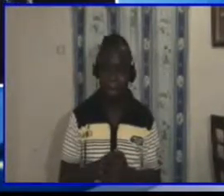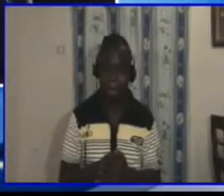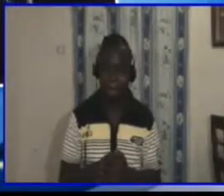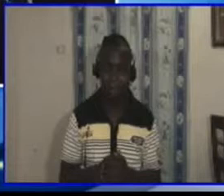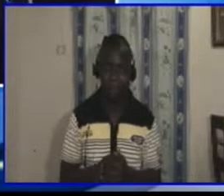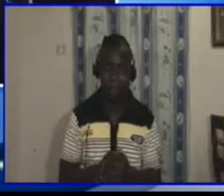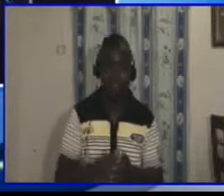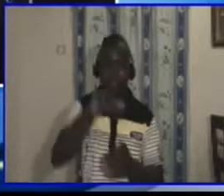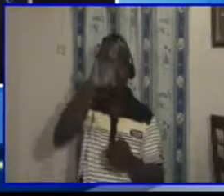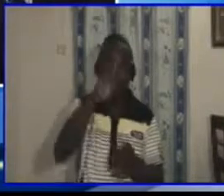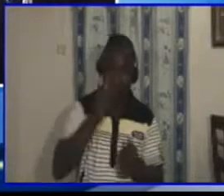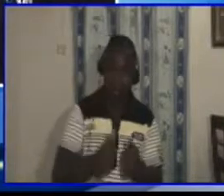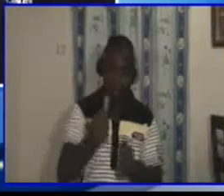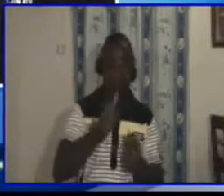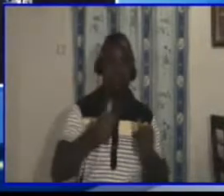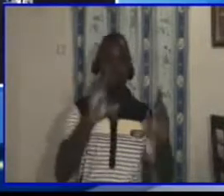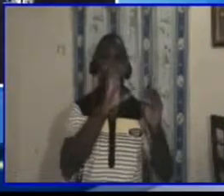11 leggiamo